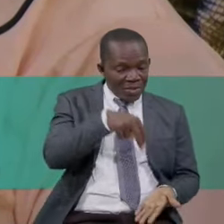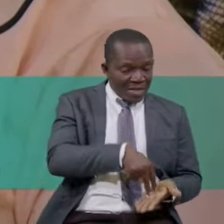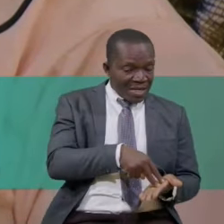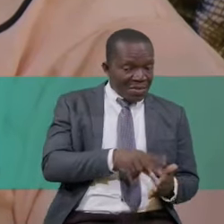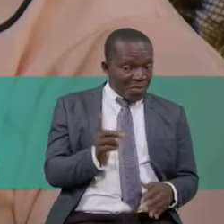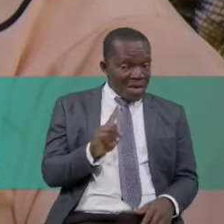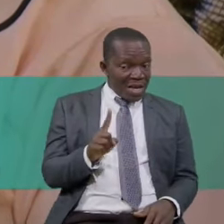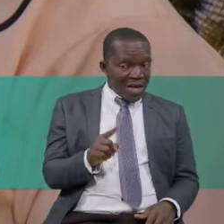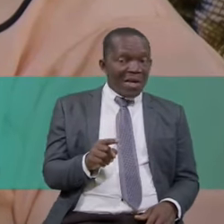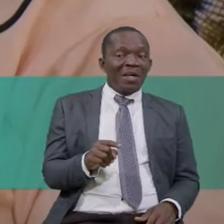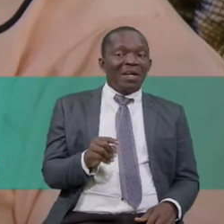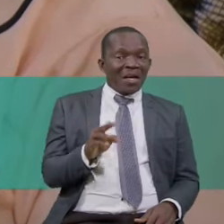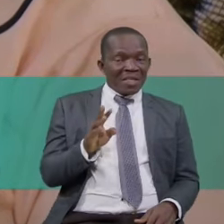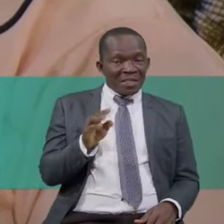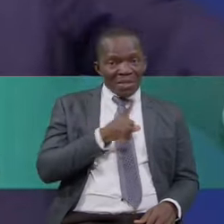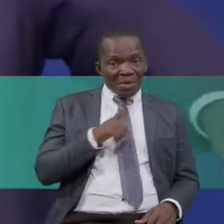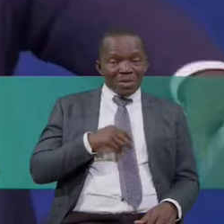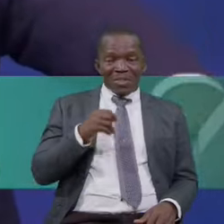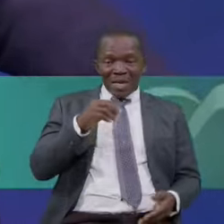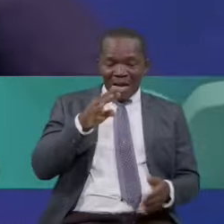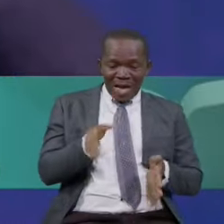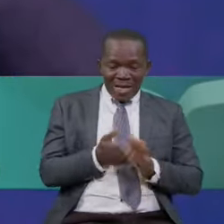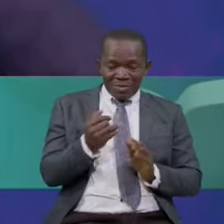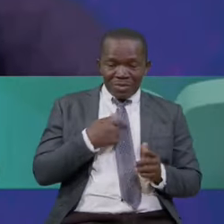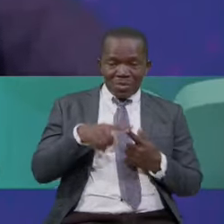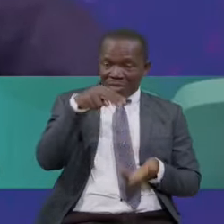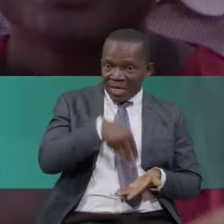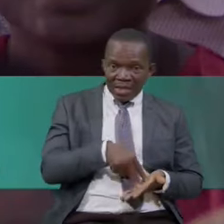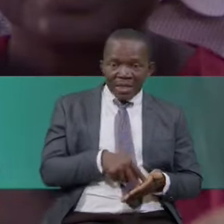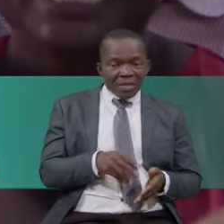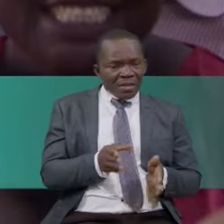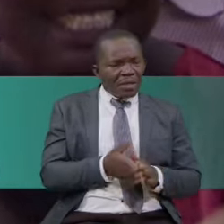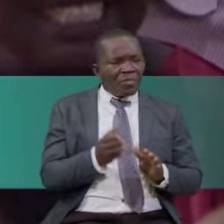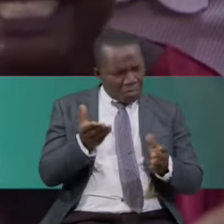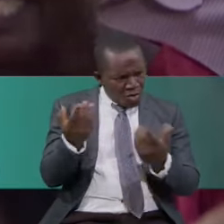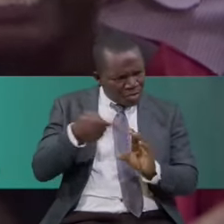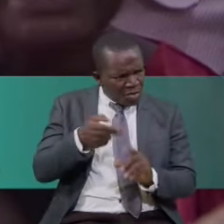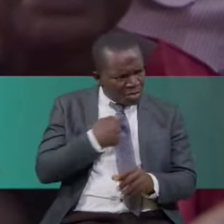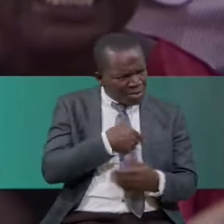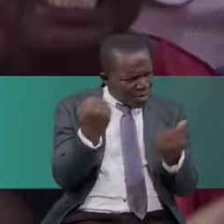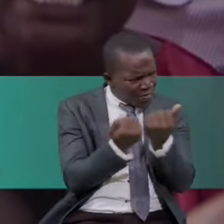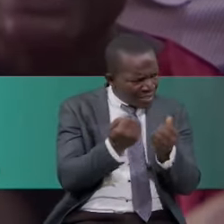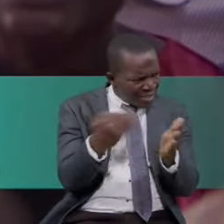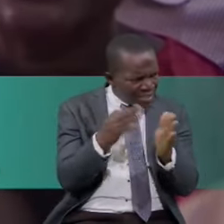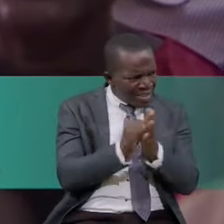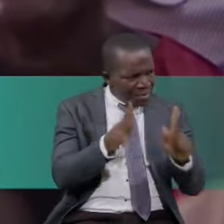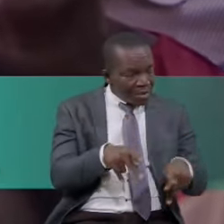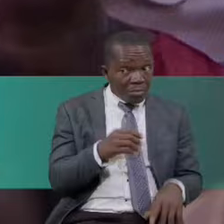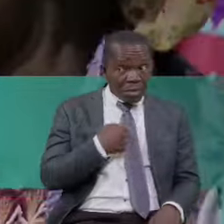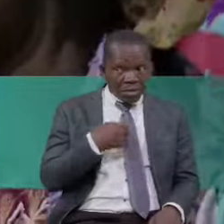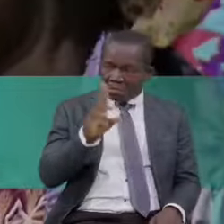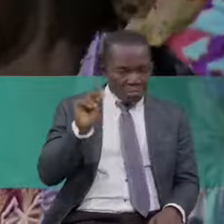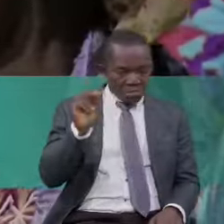aller au milieu de cette mer Rouge est-ce que tu ne viens pas non non non va d'abord tu ne vas pas